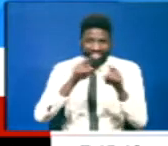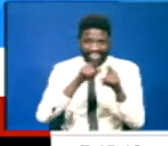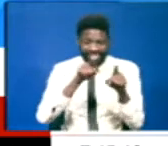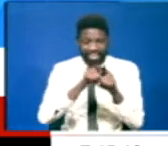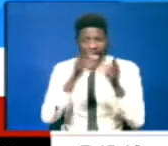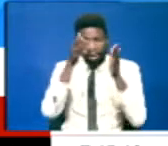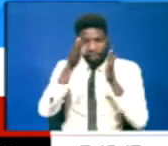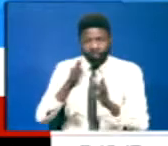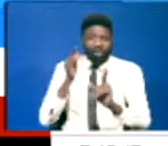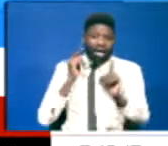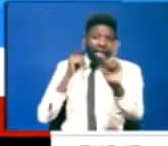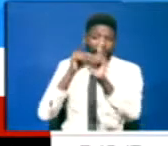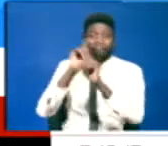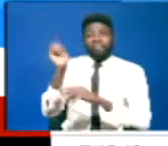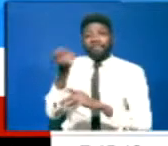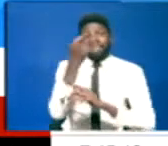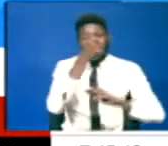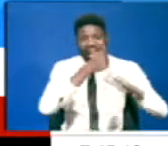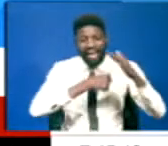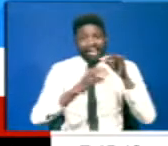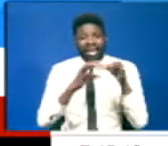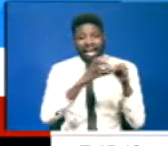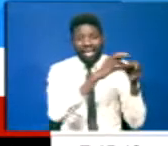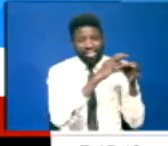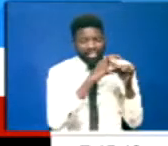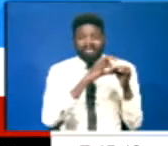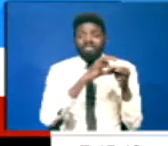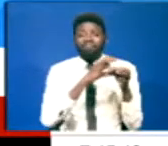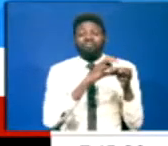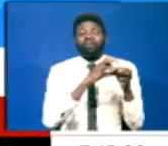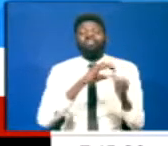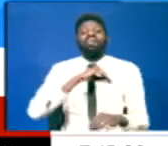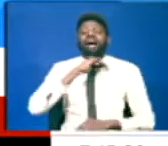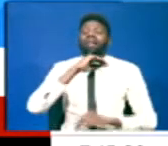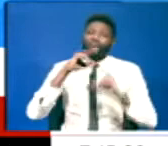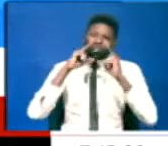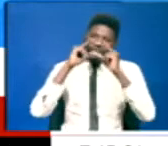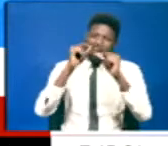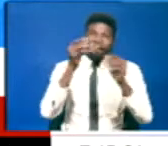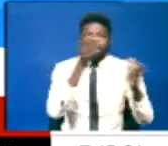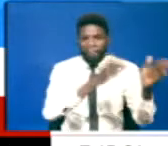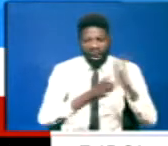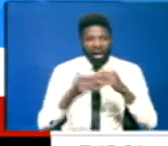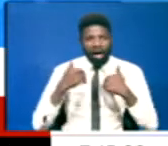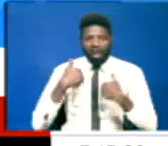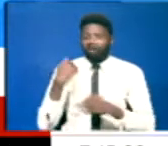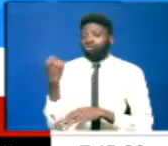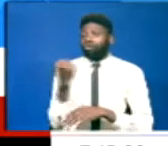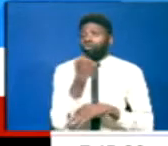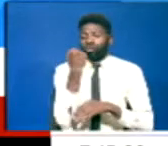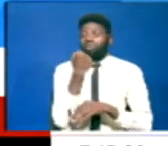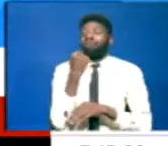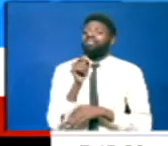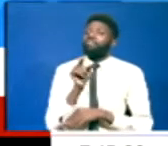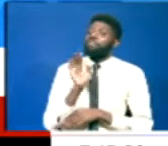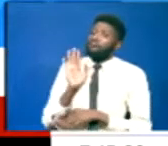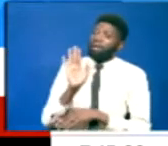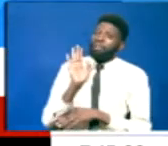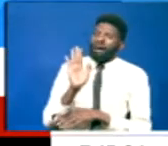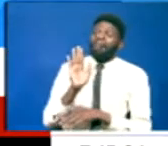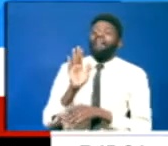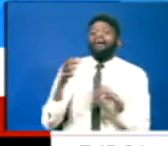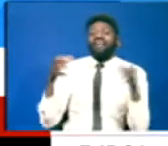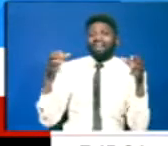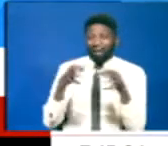Raila Odinga amesema kuna mipango ya kufufua kampuni ya sukari ya Mumias katika muda wa miezi mitatu endapo